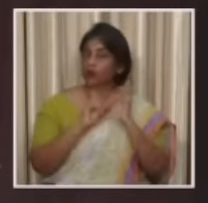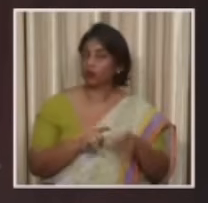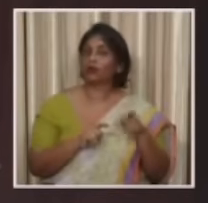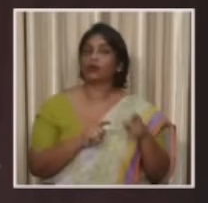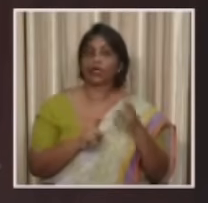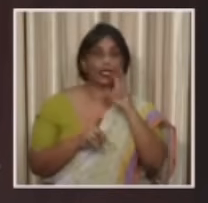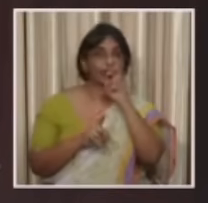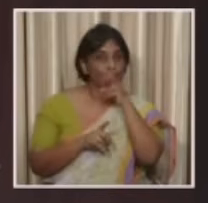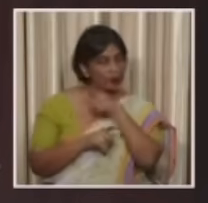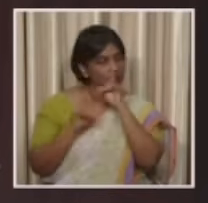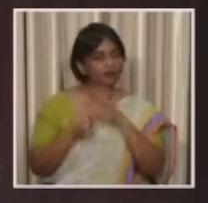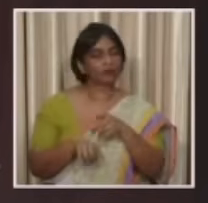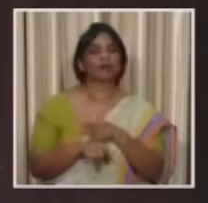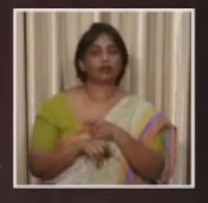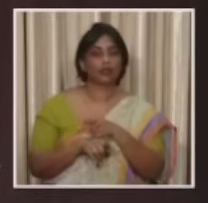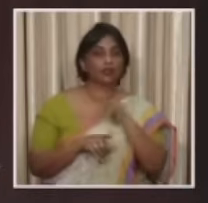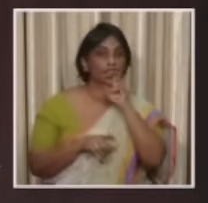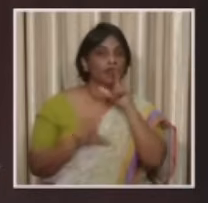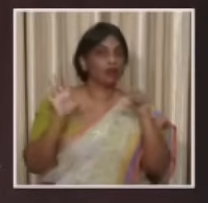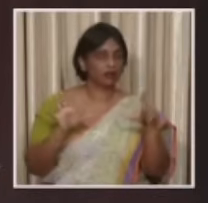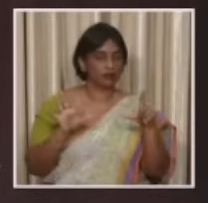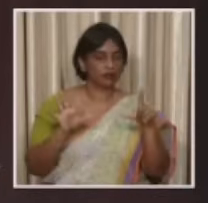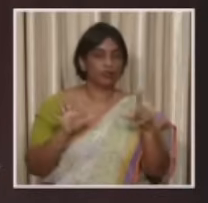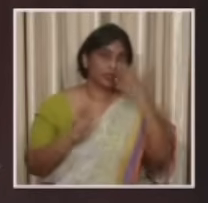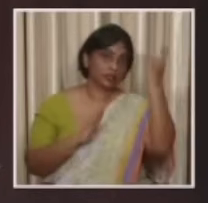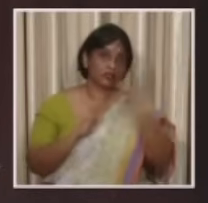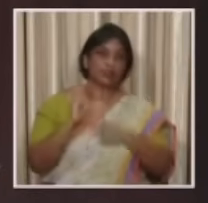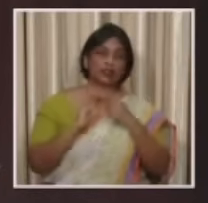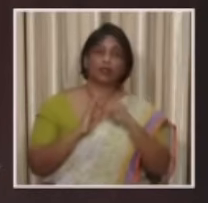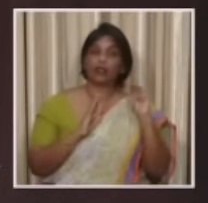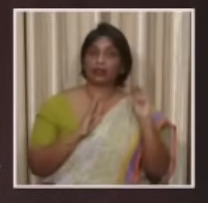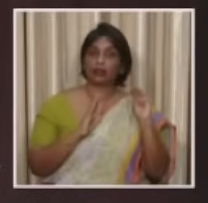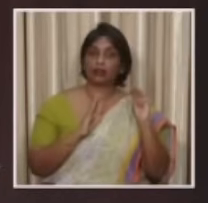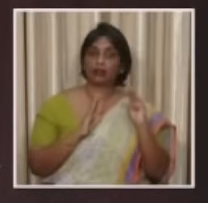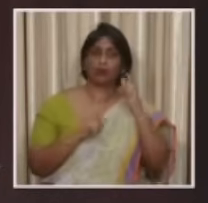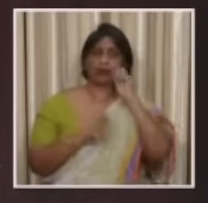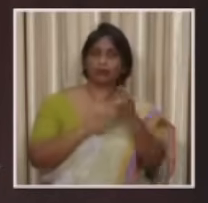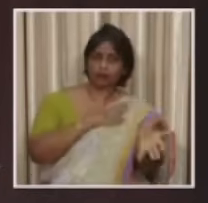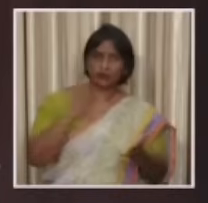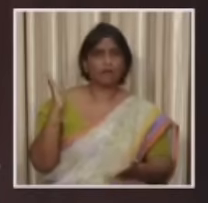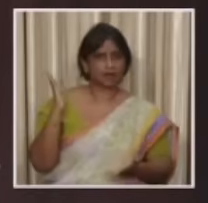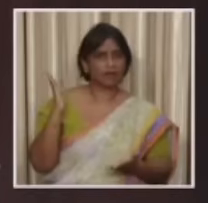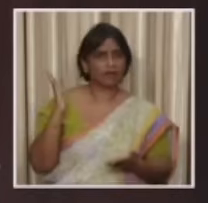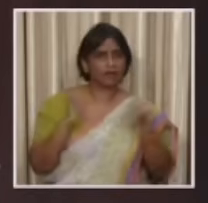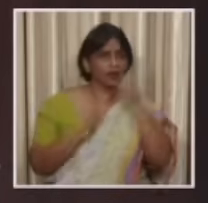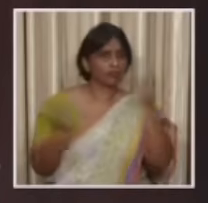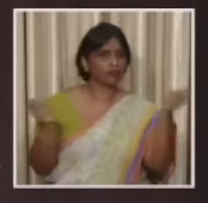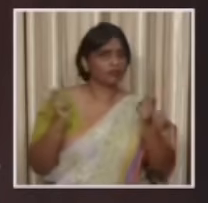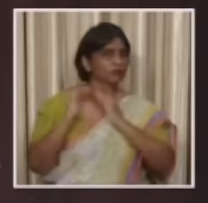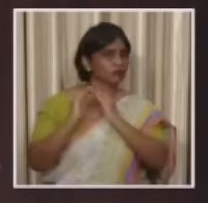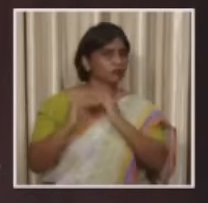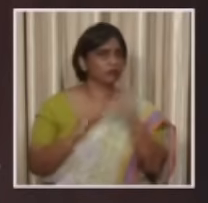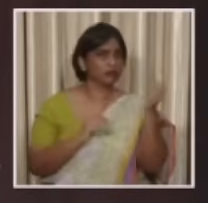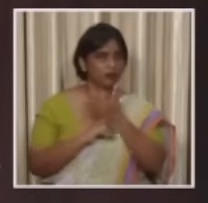ගත්තම කිල්නොච්චියත් එහෙමයි. කිල්නොච්චිය 7යි යාපනයේ 30යි මන්දනේ යාපනයේ ඉච්චර සෙනගක් ඉන්නවද කියලා රට බීමල් වලින්